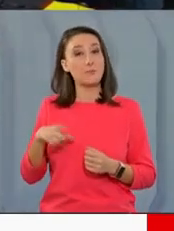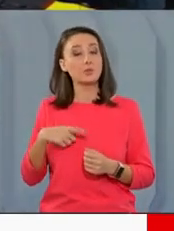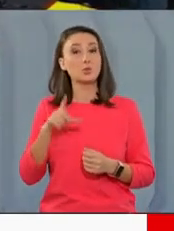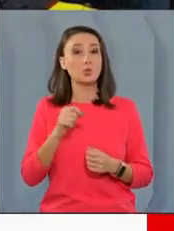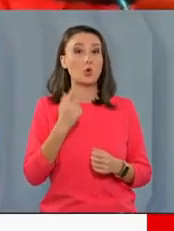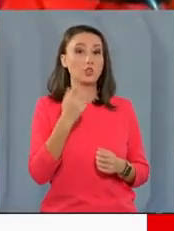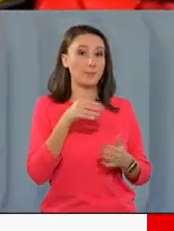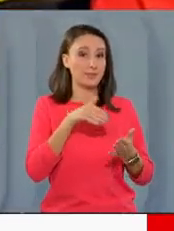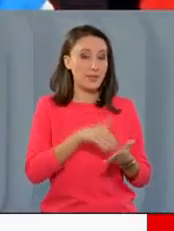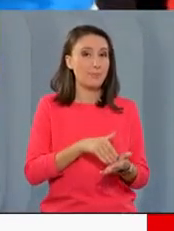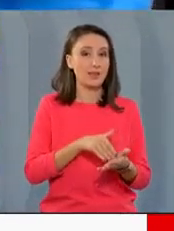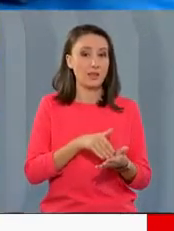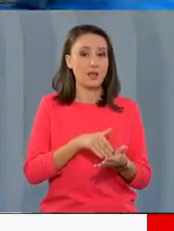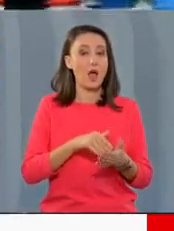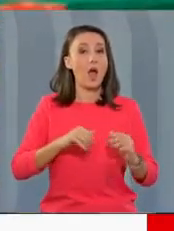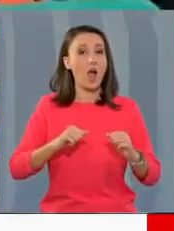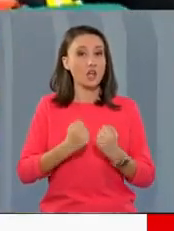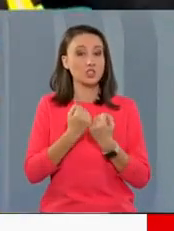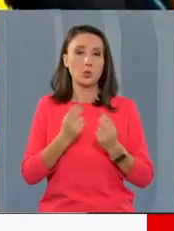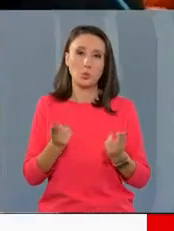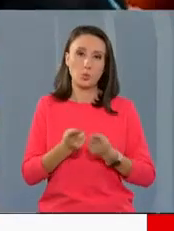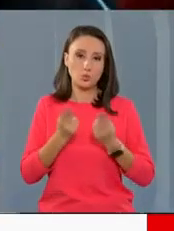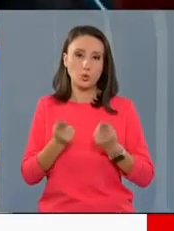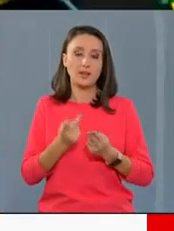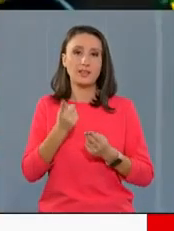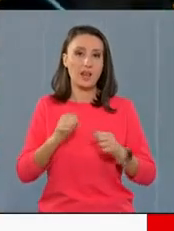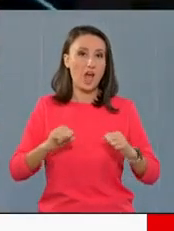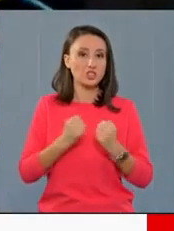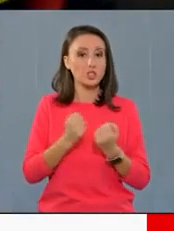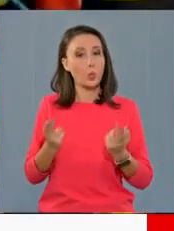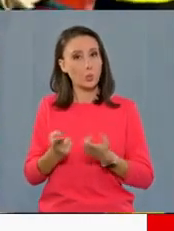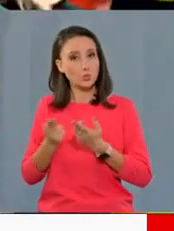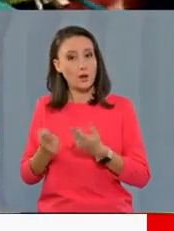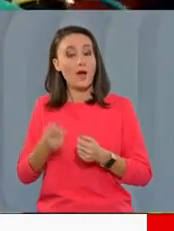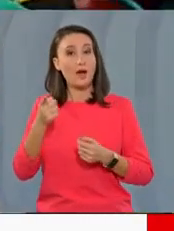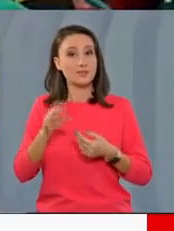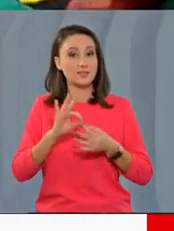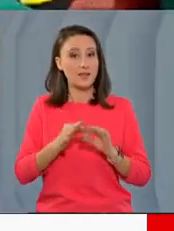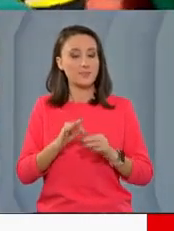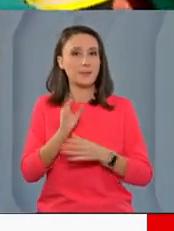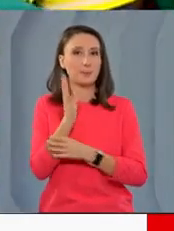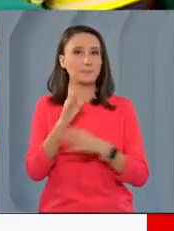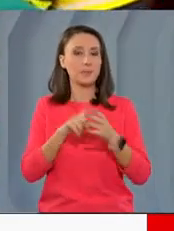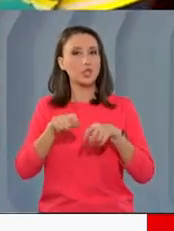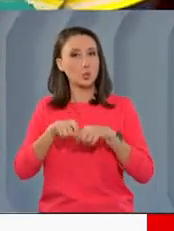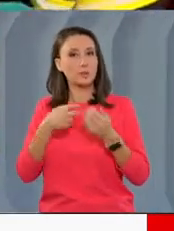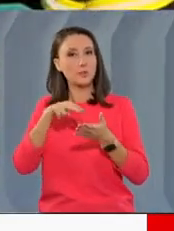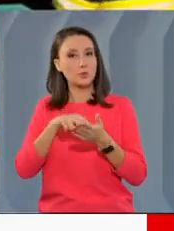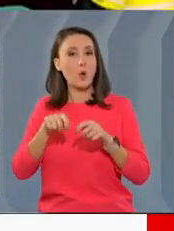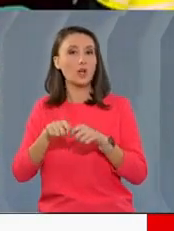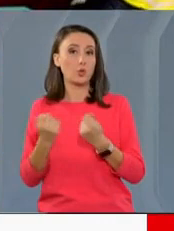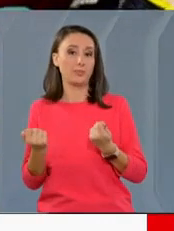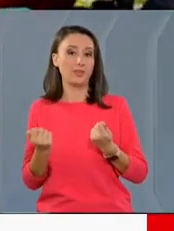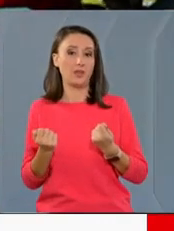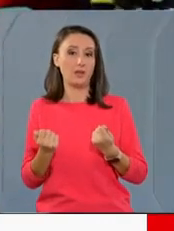sunt 27000 de accidentați ușor din accidente ușoare ceea ce înseamnă mâini rupte picioare rupte și multe